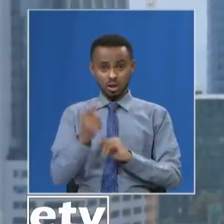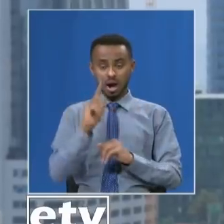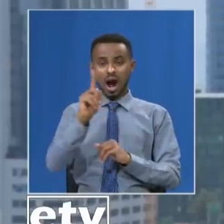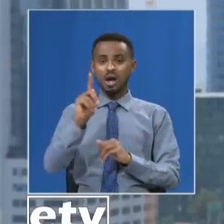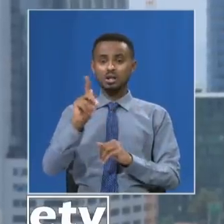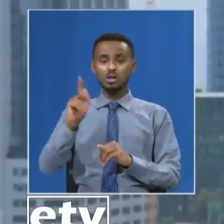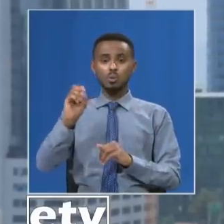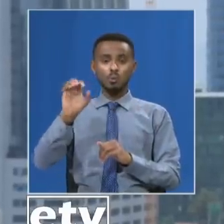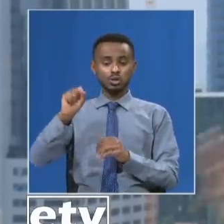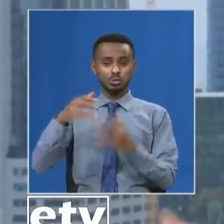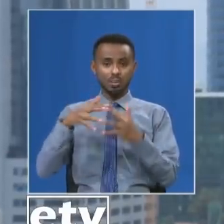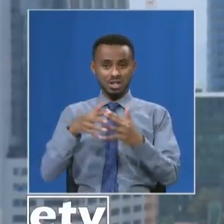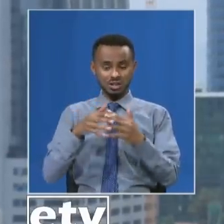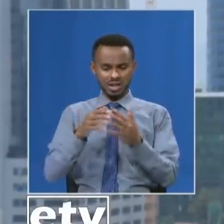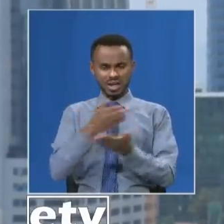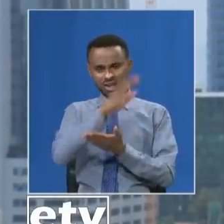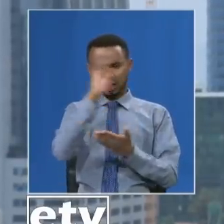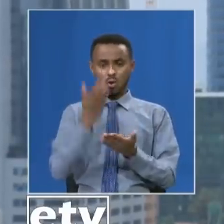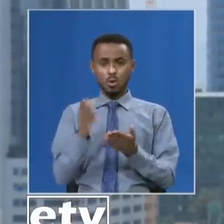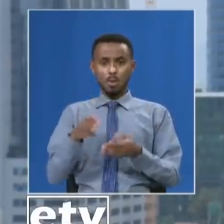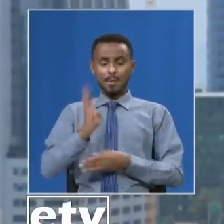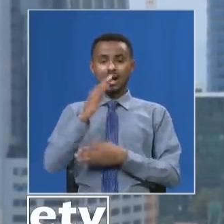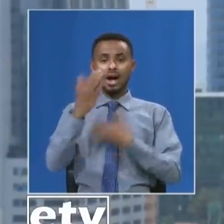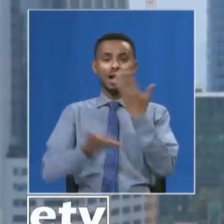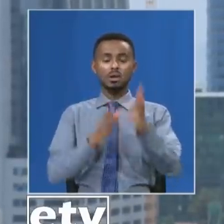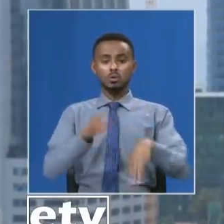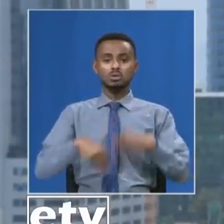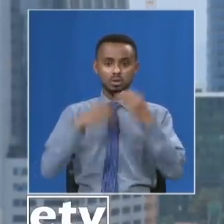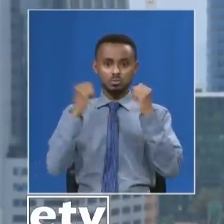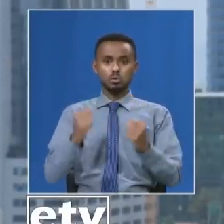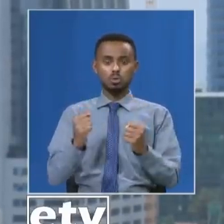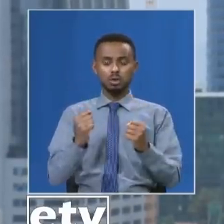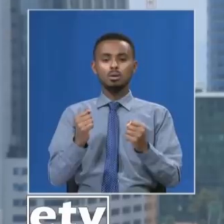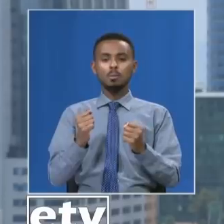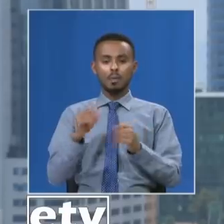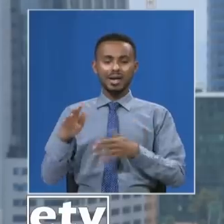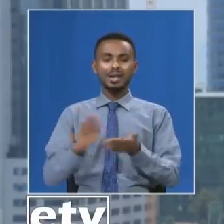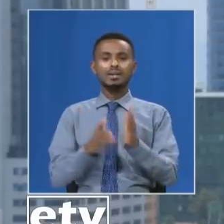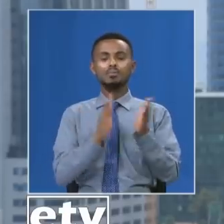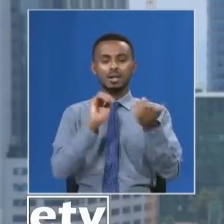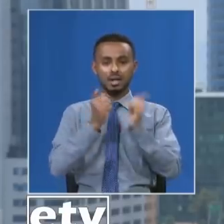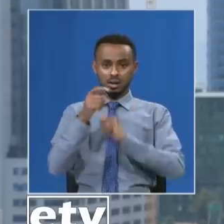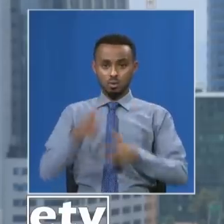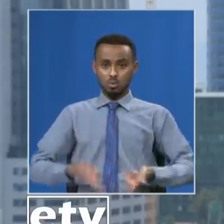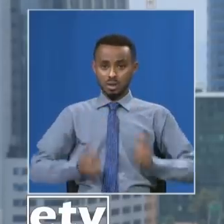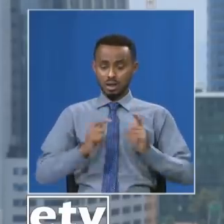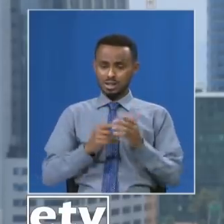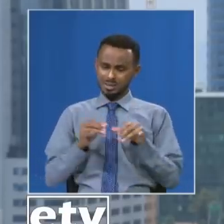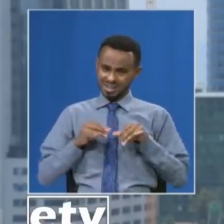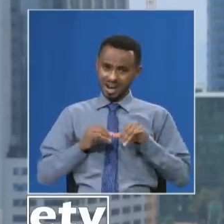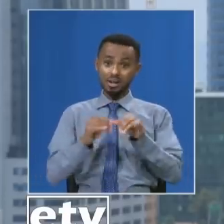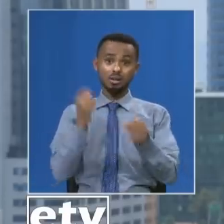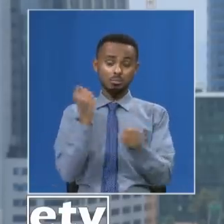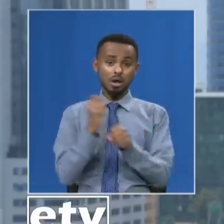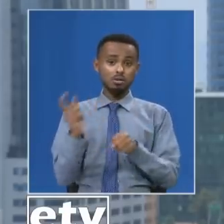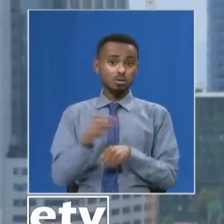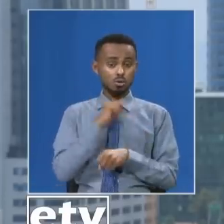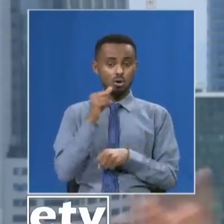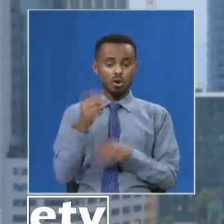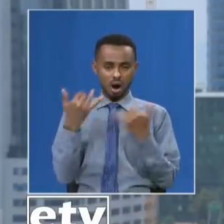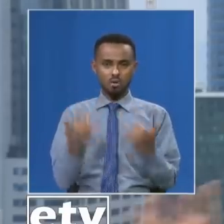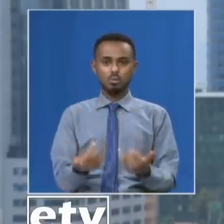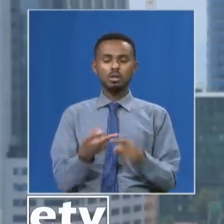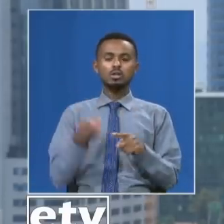አንድ ፖስት ማሽን የትኛውንም ባንክ አገልግሎት ሊሰጥ በሚችል መልኩ መቀየር ይኖርበታል። እነዚህ ነገሮች በዘላቂነት የማይሰሩ ከሆነ